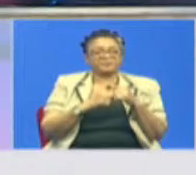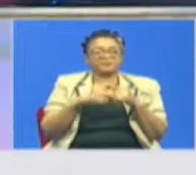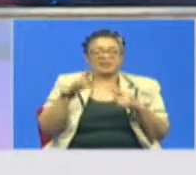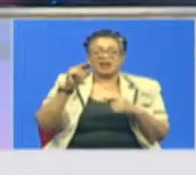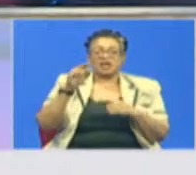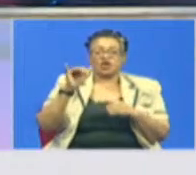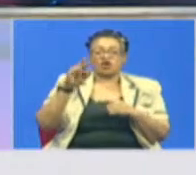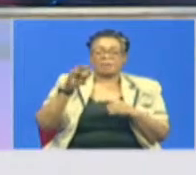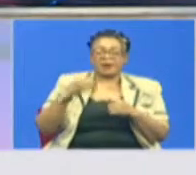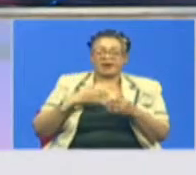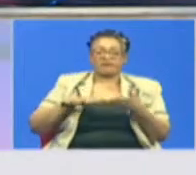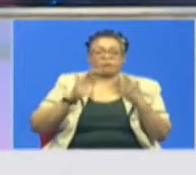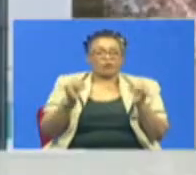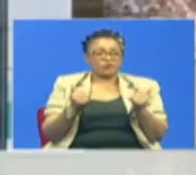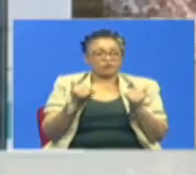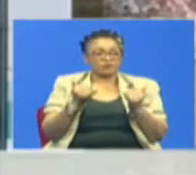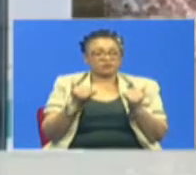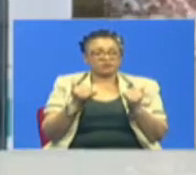Sampao anaarifu zaidi.